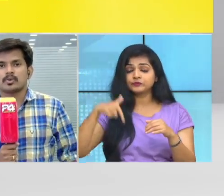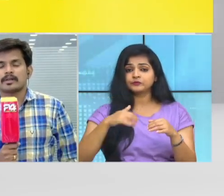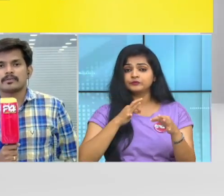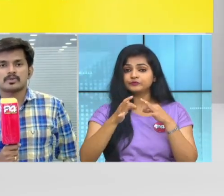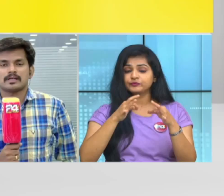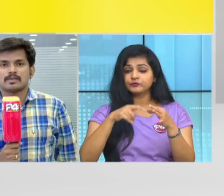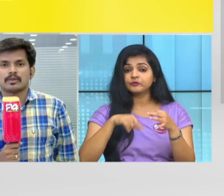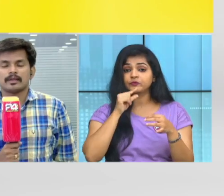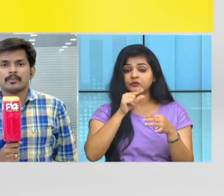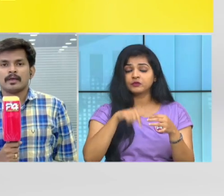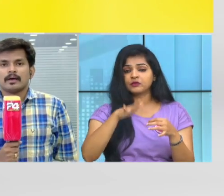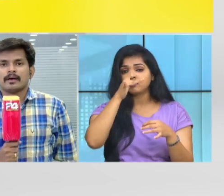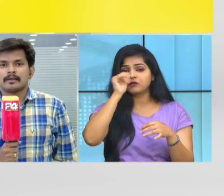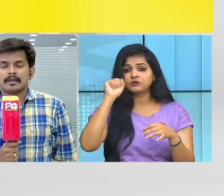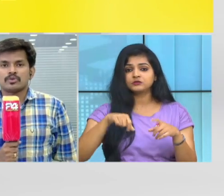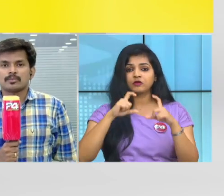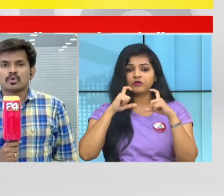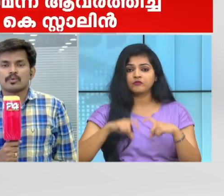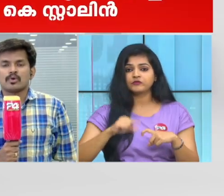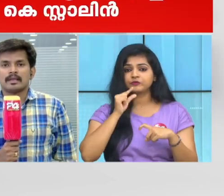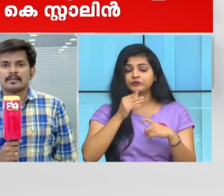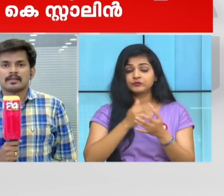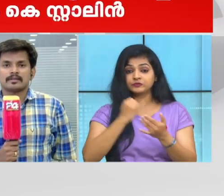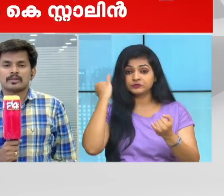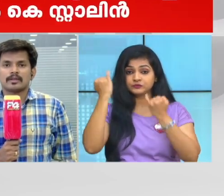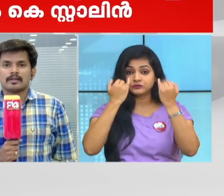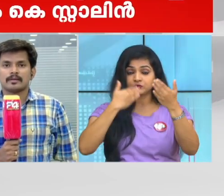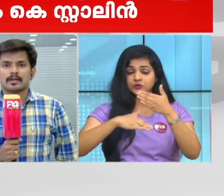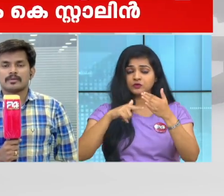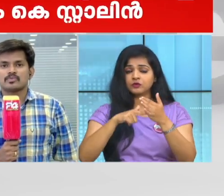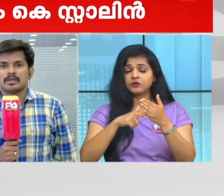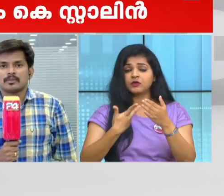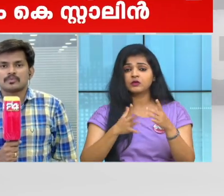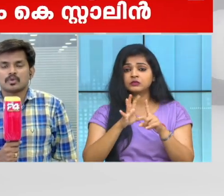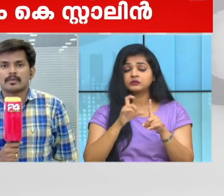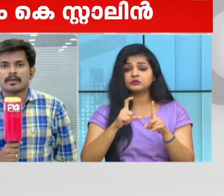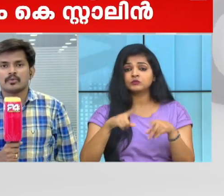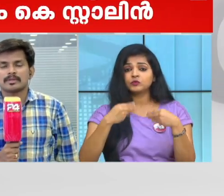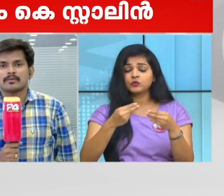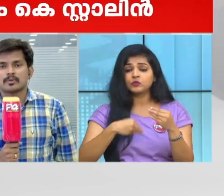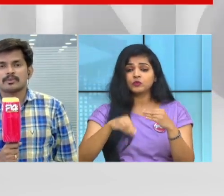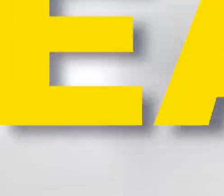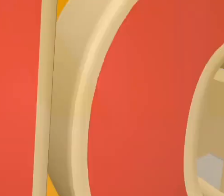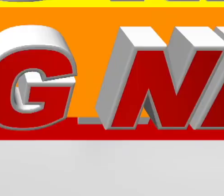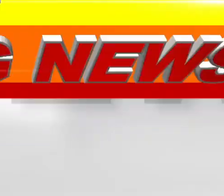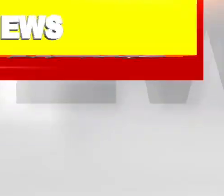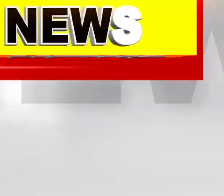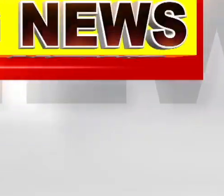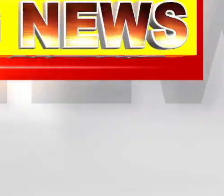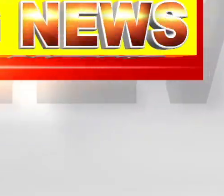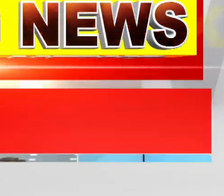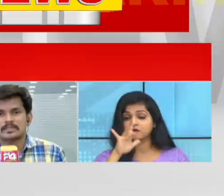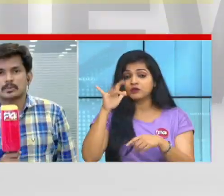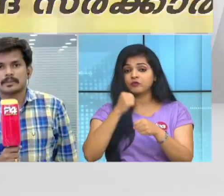സമ്മതിച്ചുകൊണ്ട് രംഗത്ത് വരുന്ന സാഹചര്യമുള്ളത്. എന്തായാലും ഈ അന്വേഷണം മുന്നോട്ട് പോകുമ്പോൾ ഏത് തരത്തിലുള്ള നടപടി സ്വീകരിക്കുമെന്നും ചോദ്യമാണ്. ഒരുപക്ഷെ വരും ദിവസങ്ങളിൽ കേന്ദ്ര സർക്കാർ അതിൽ ഉത്തരം